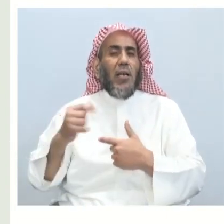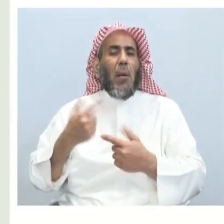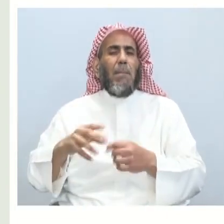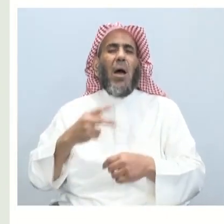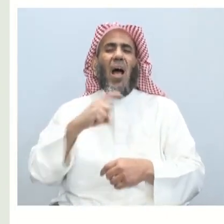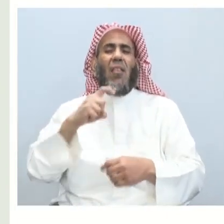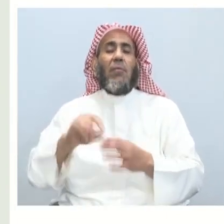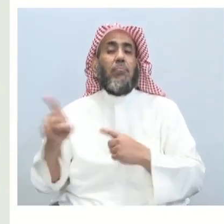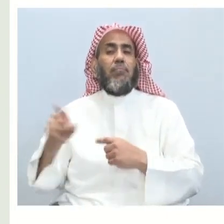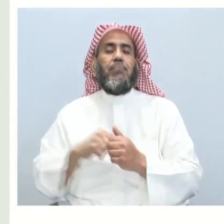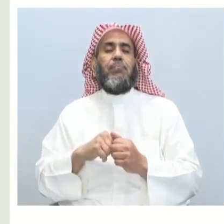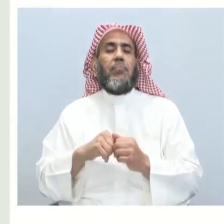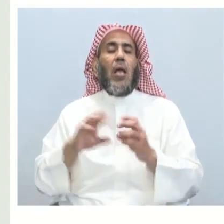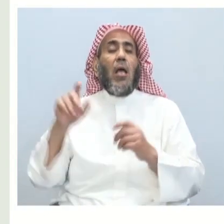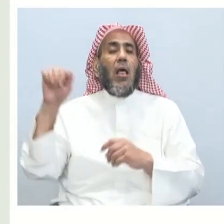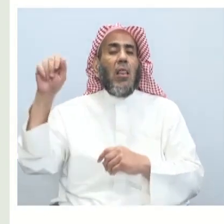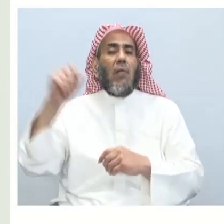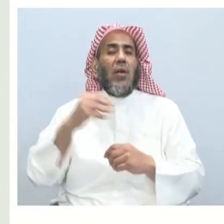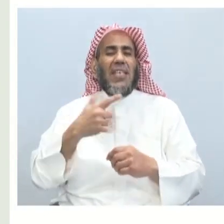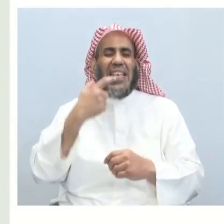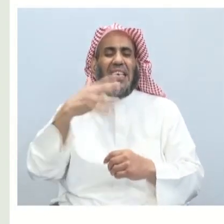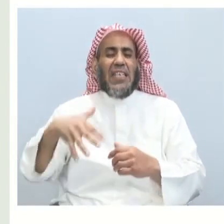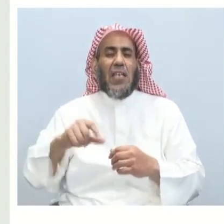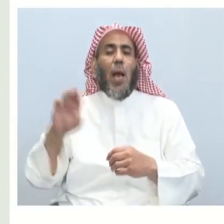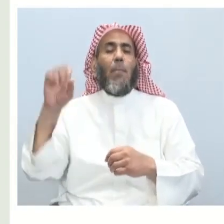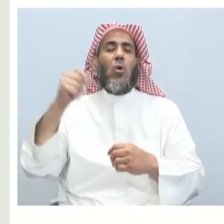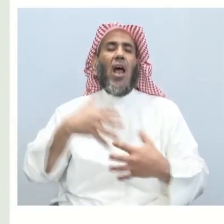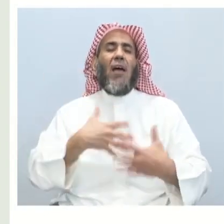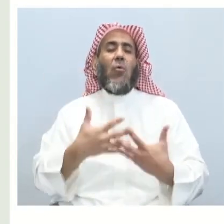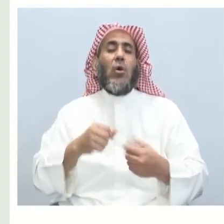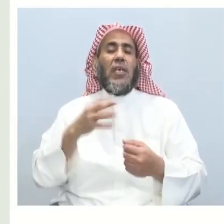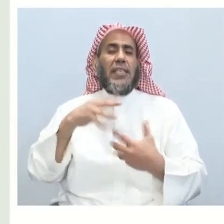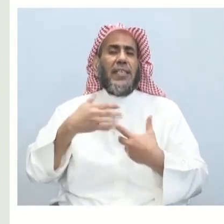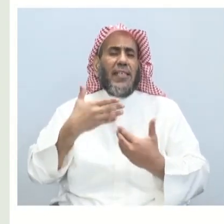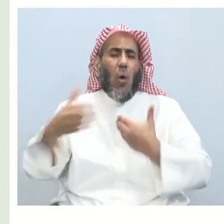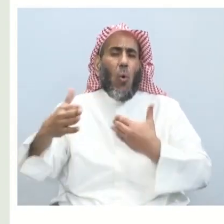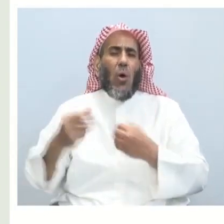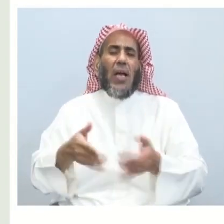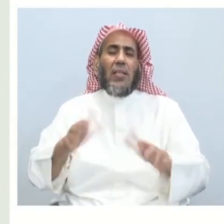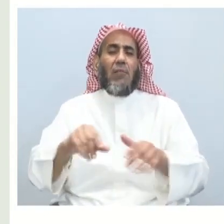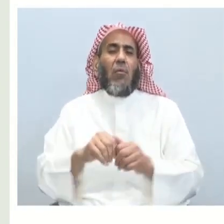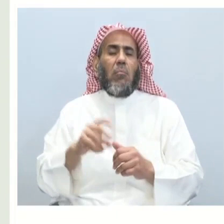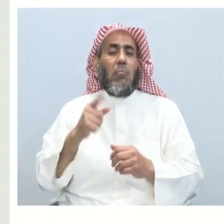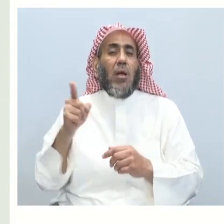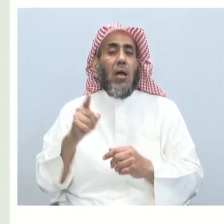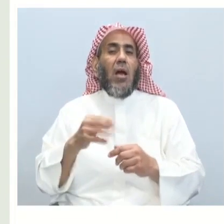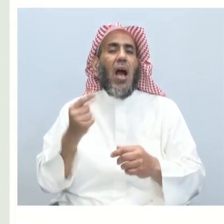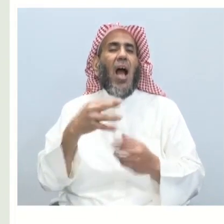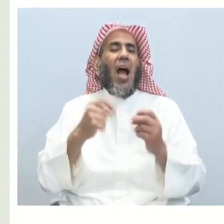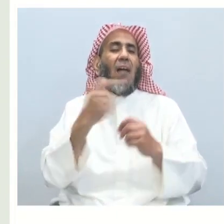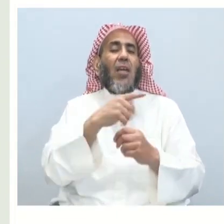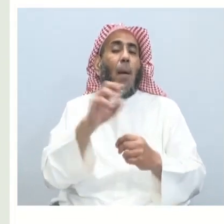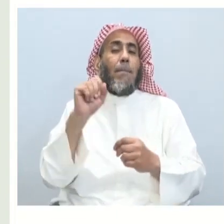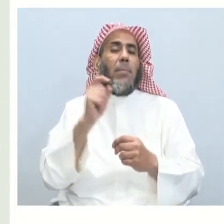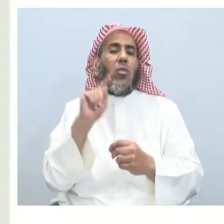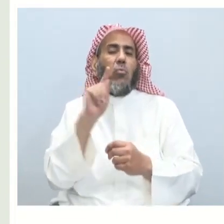اضعفه طبعا يا صغير السن يا مرهفه شوق من جافيته اتلفه هنا ا قافيه مضمومه ان